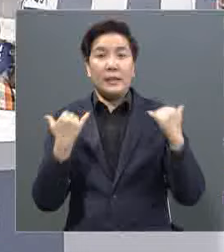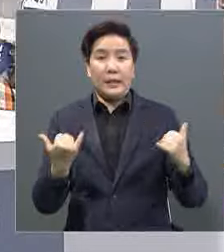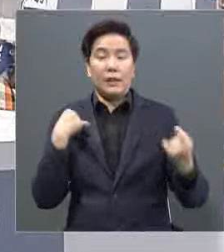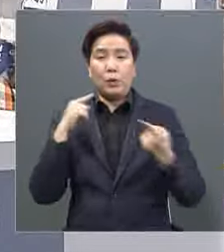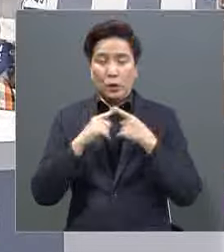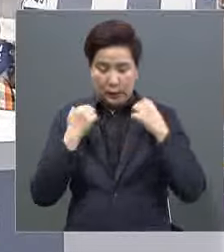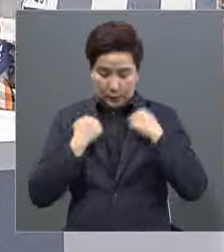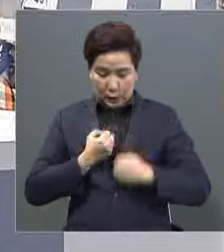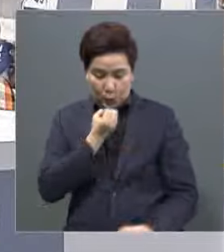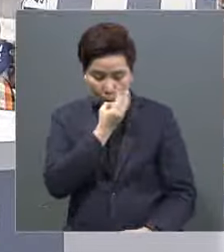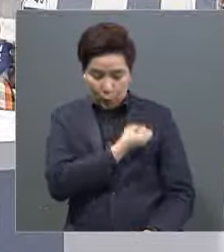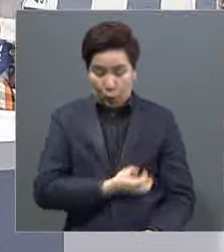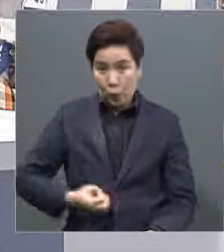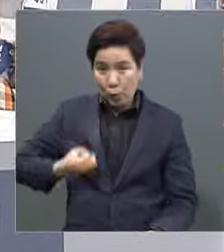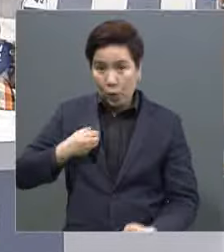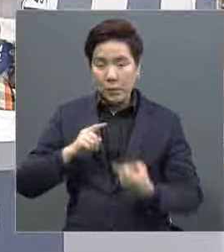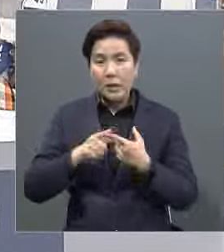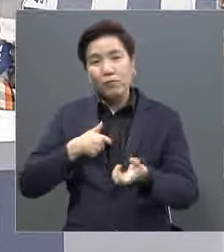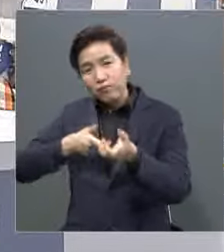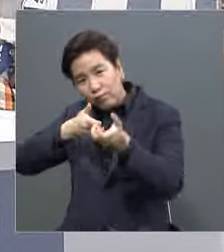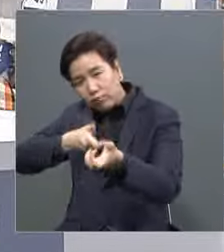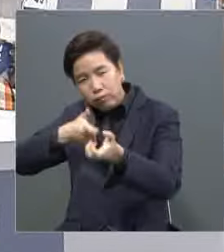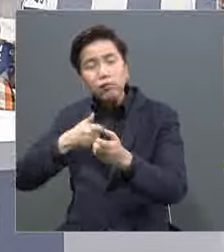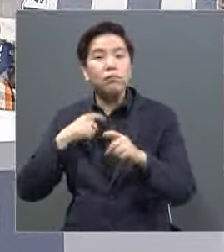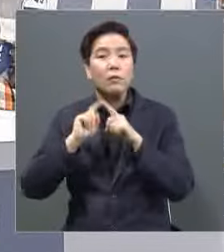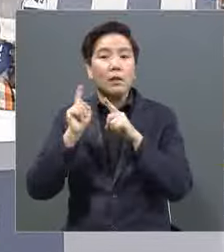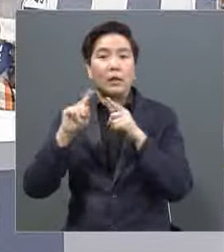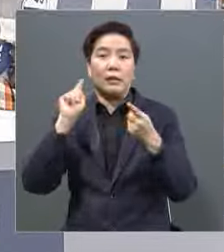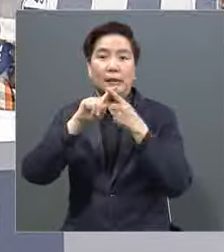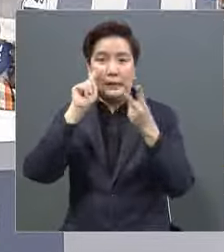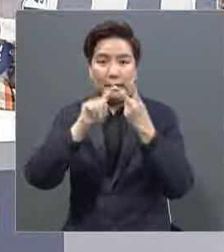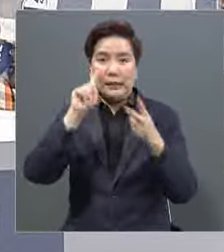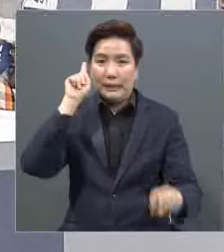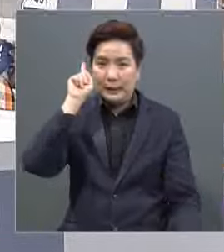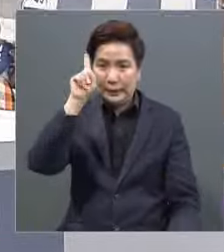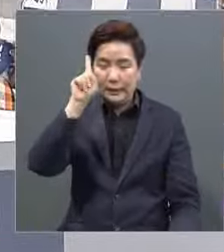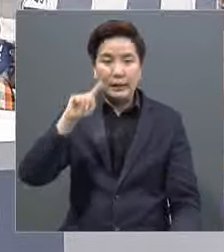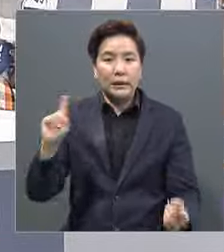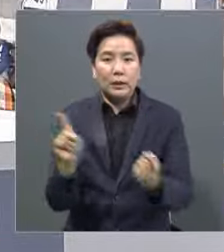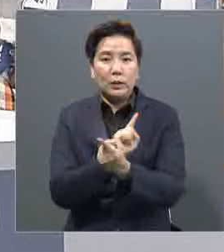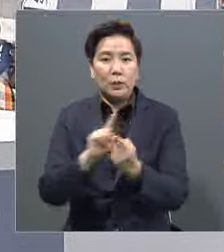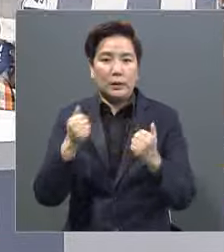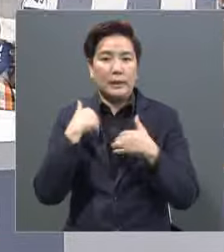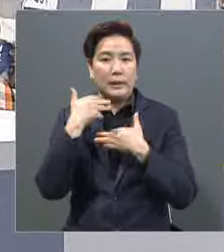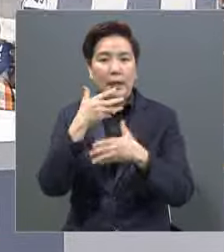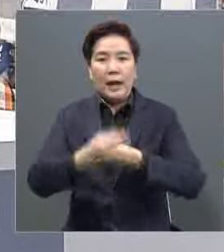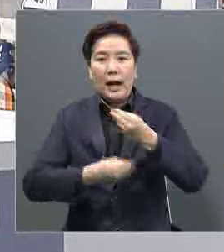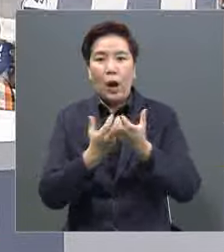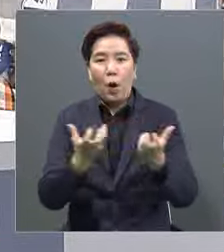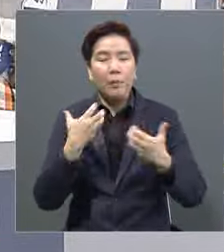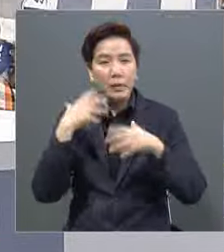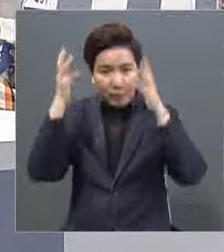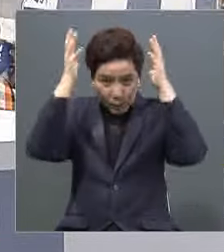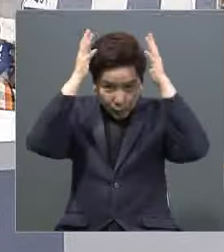เรื่องของเสื้อผ้าลายดอกนอกเหนือจากเรื่องของปืนฉีดน้ำอะไรทั่วๆไปเนี่ยนะเขาบอกว่าอีกหนึ่งอย่างนะตามสัมพสัมเพ็งตอนนี้เริ่มมีมาขายดีก็คือเครื่อง